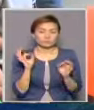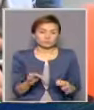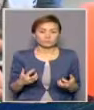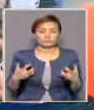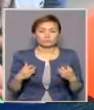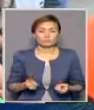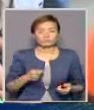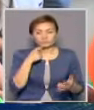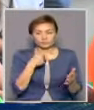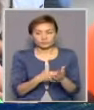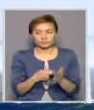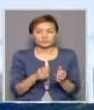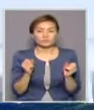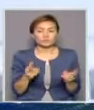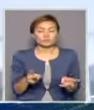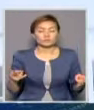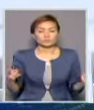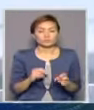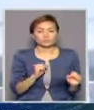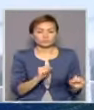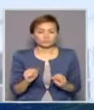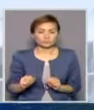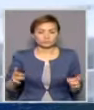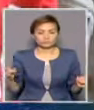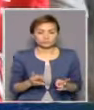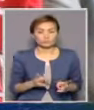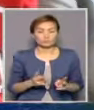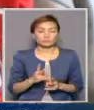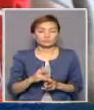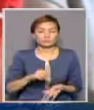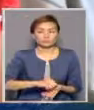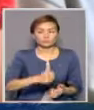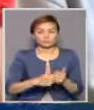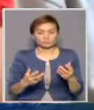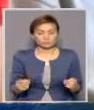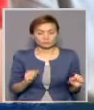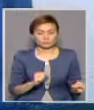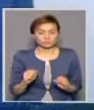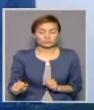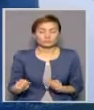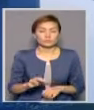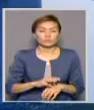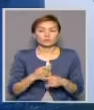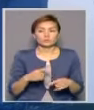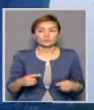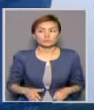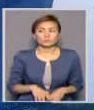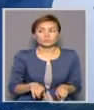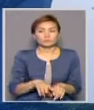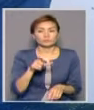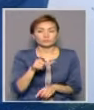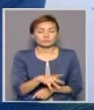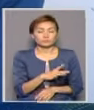здорового питания о том какие меры профилактики необходимо применять каждый день для защиты от болезни также пациенты